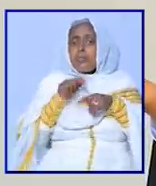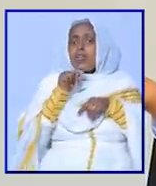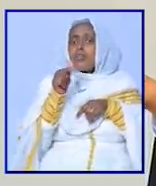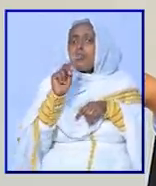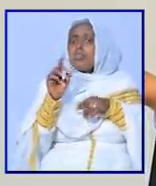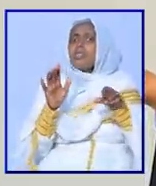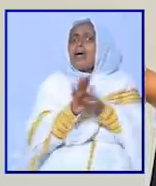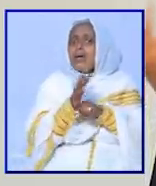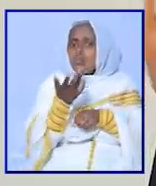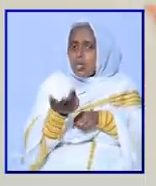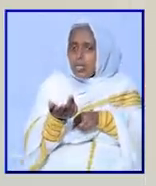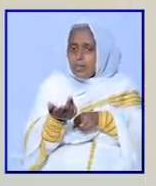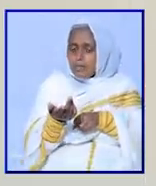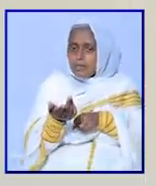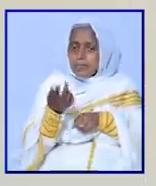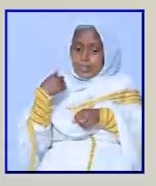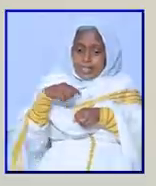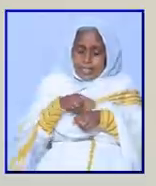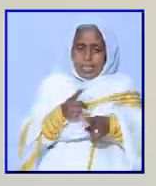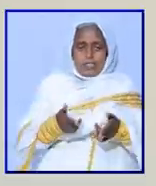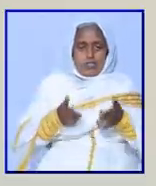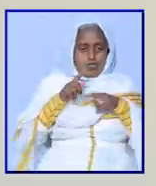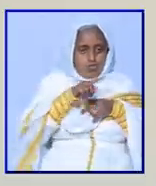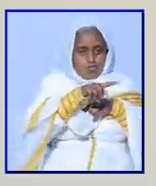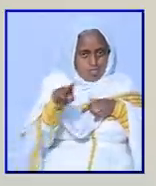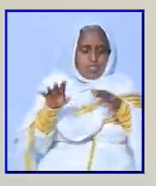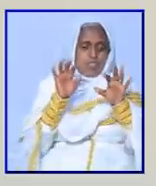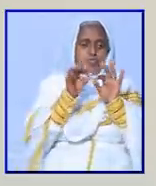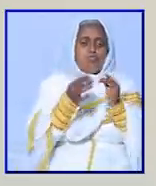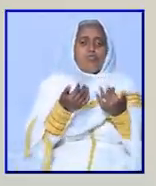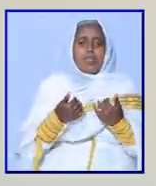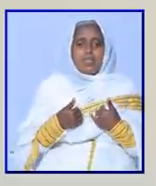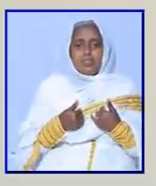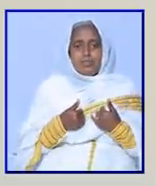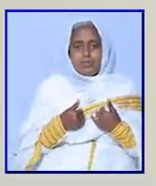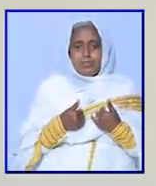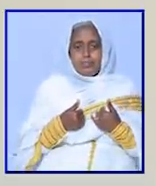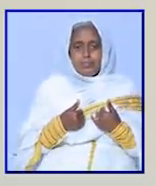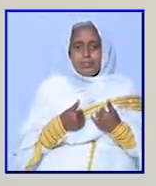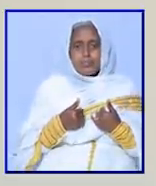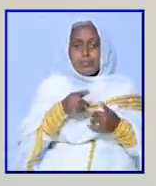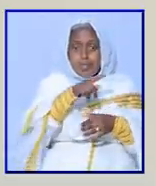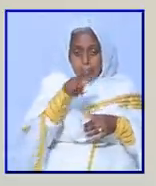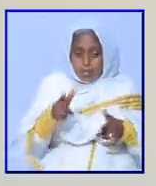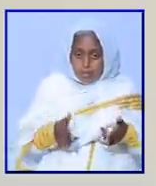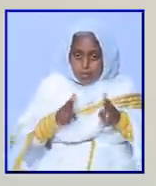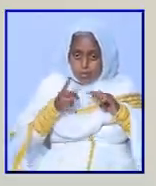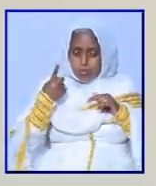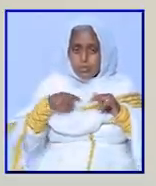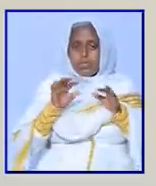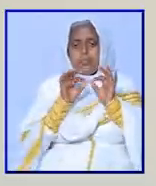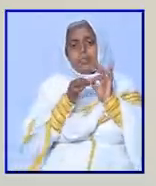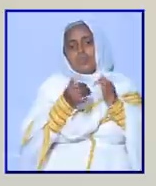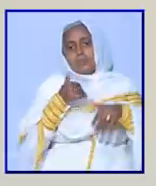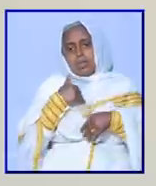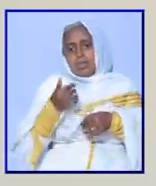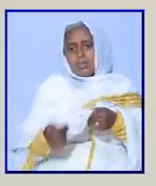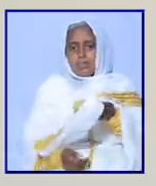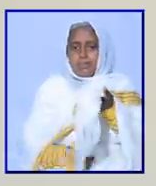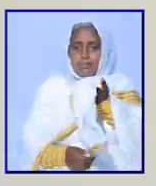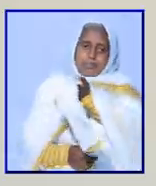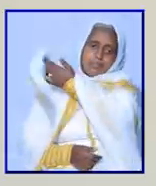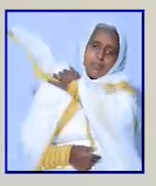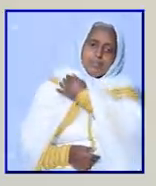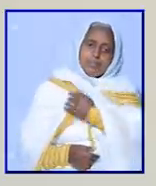ይበቃችኋል? እ እኛ ስንኖር እናንተ ትርጉም አላችሁ፣ እናንተ ስትኖሩ እኛም ትርጉም